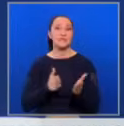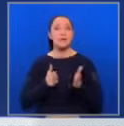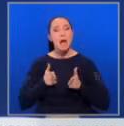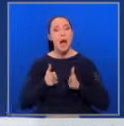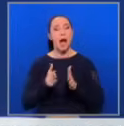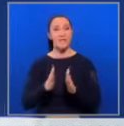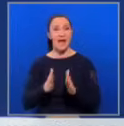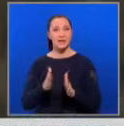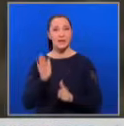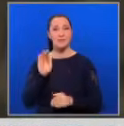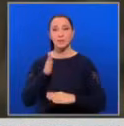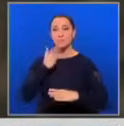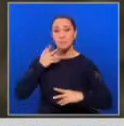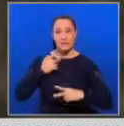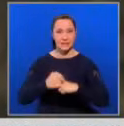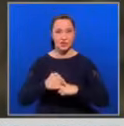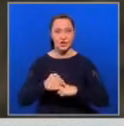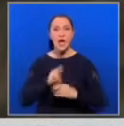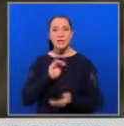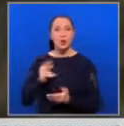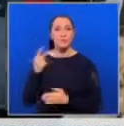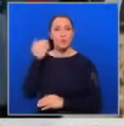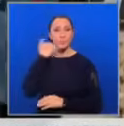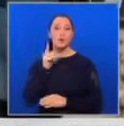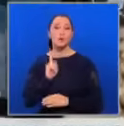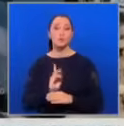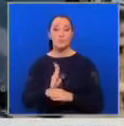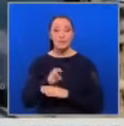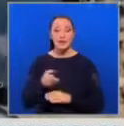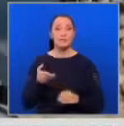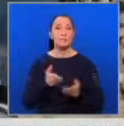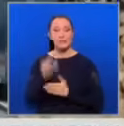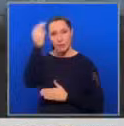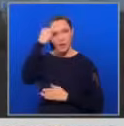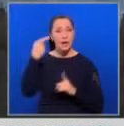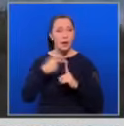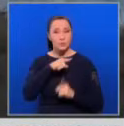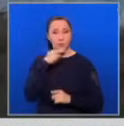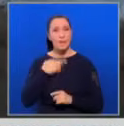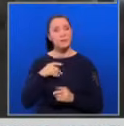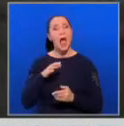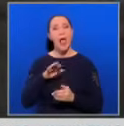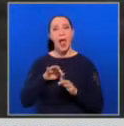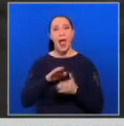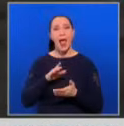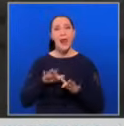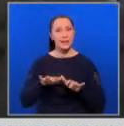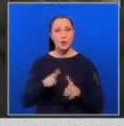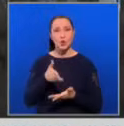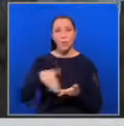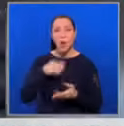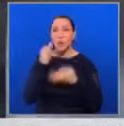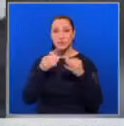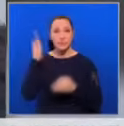и и те да бъдат пресечени стоките с двойна употреба които минават през българия към русия са с електронни компоненти обясни премиер николай денков